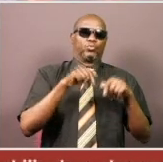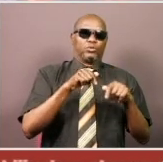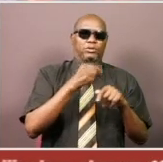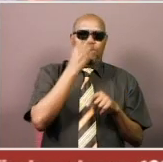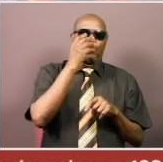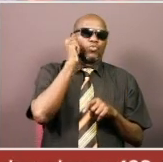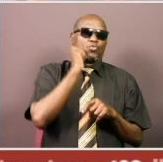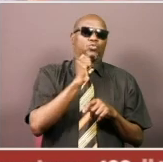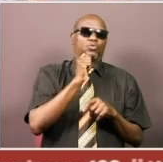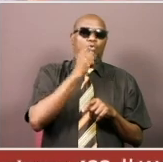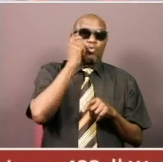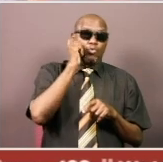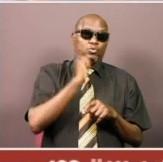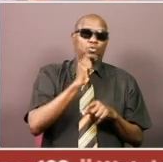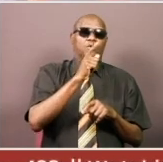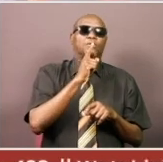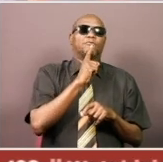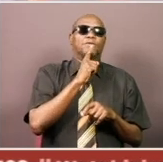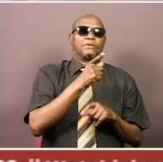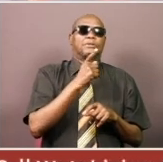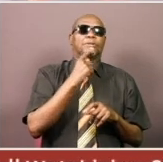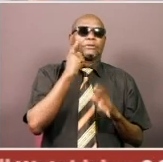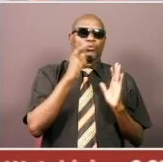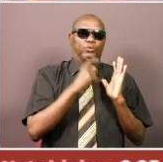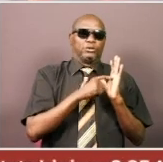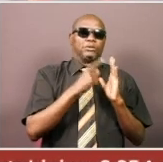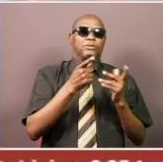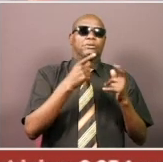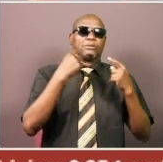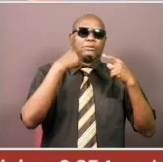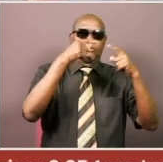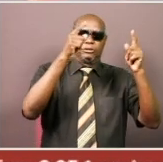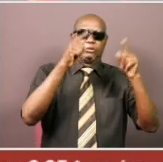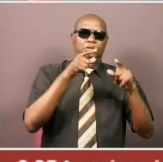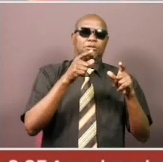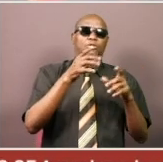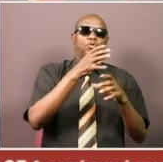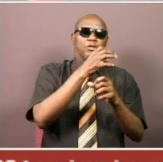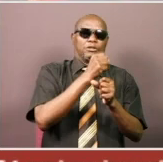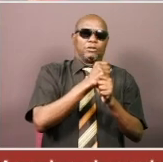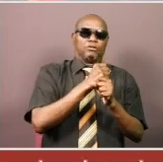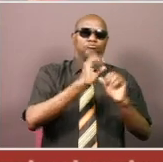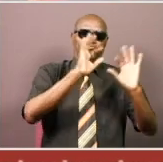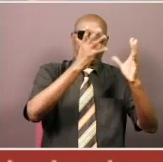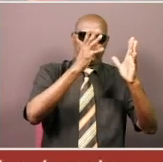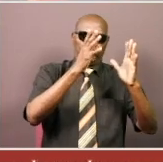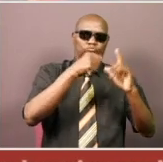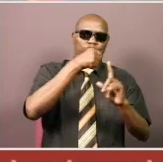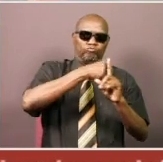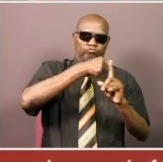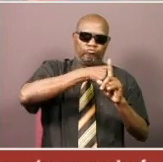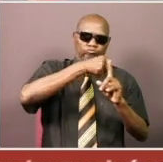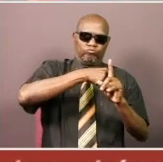hiyo, Rais Ruto ametambua mafanikio ya shirika hilo na vilevile kulipongeza kwa kupigania ushirikishwaji